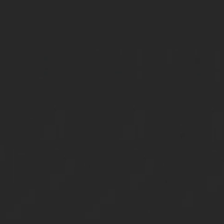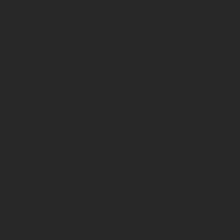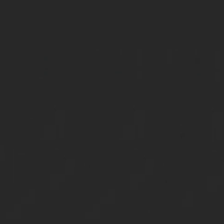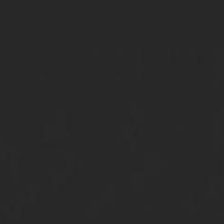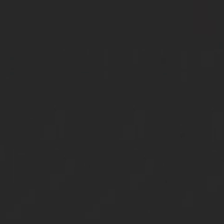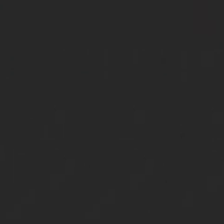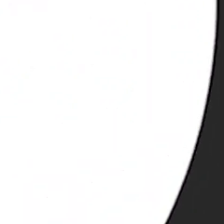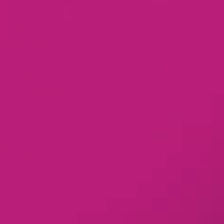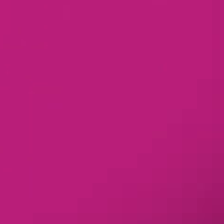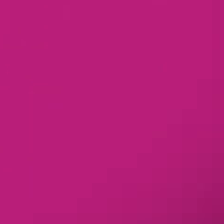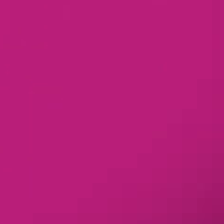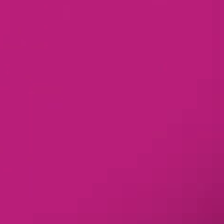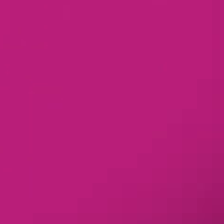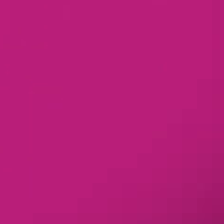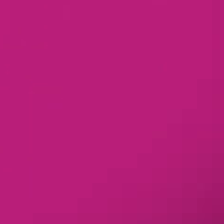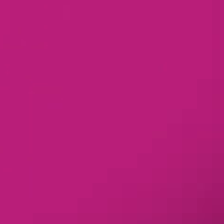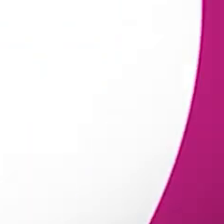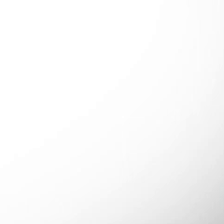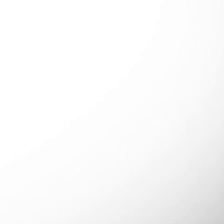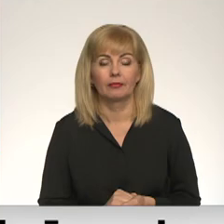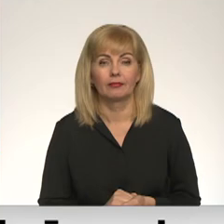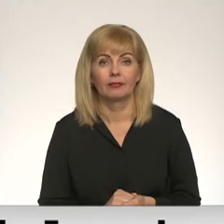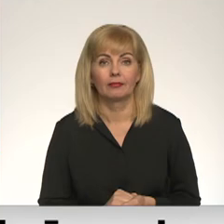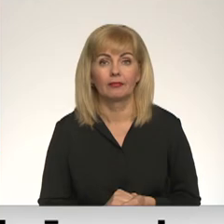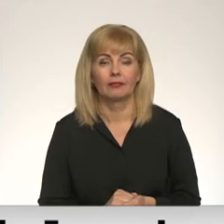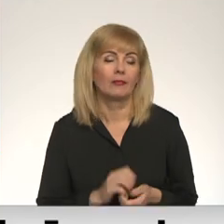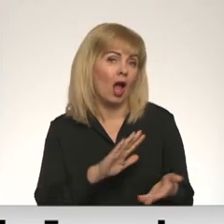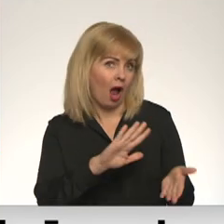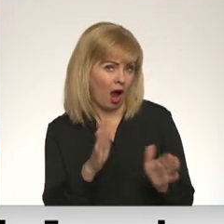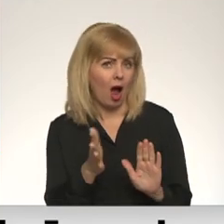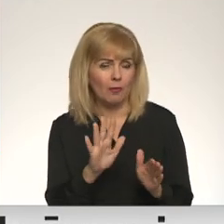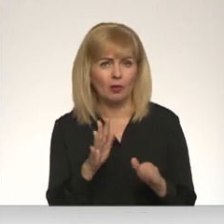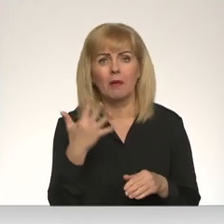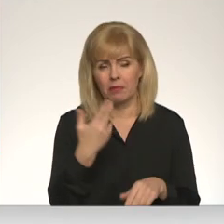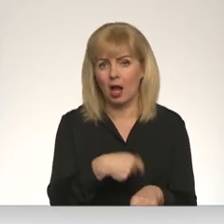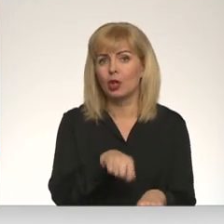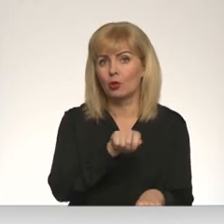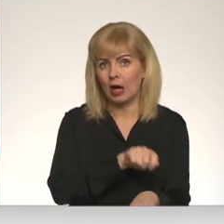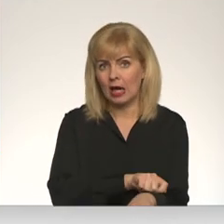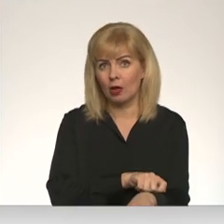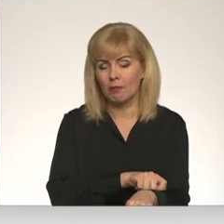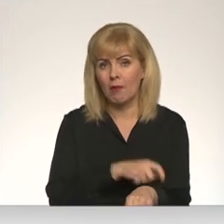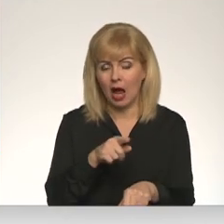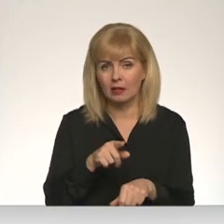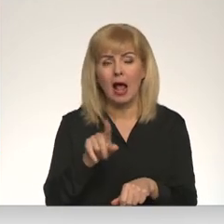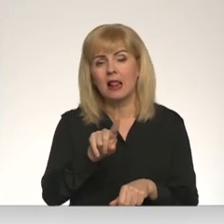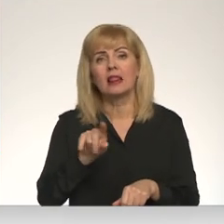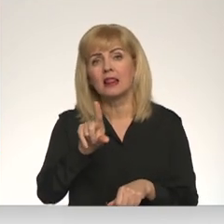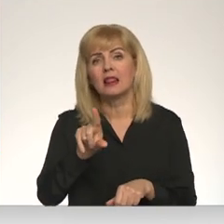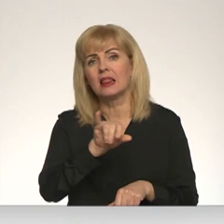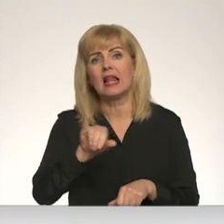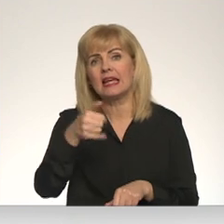Re, viss ēters ir te! Aptuveni 5 kilometrus garā Līgatnes dabas